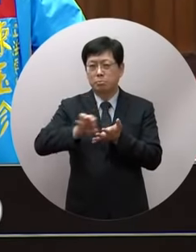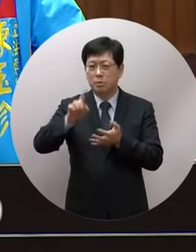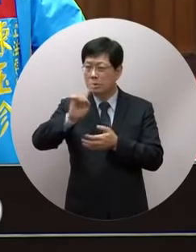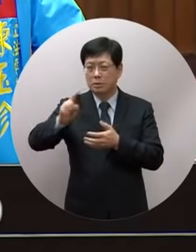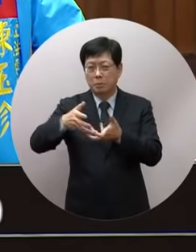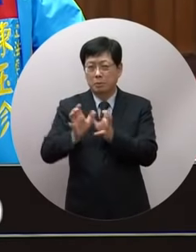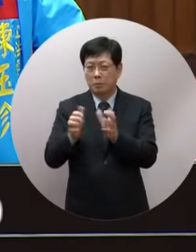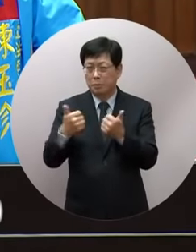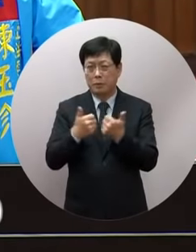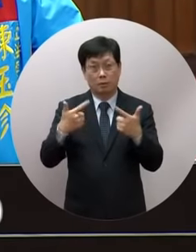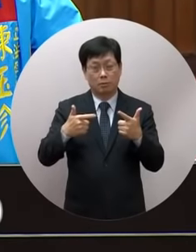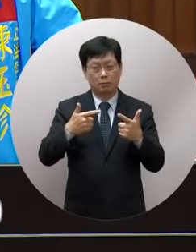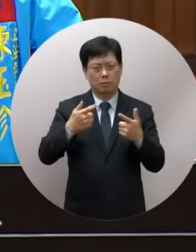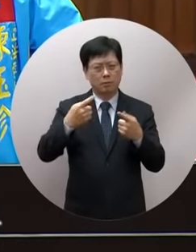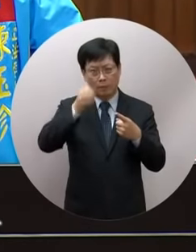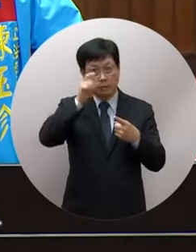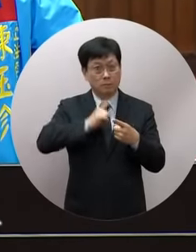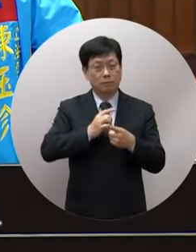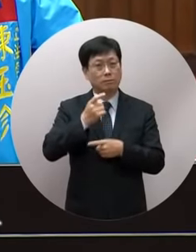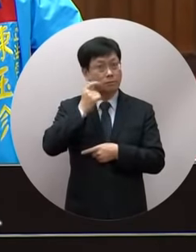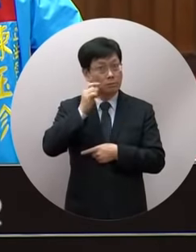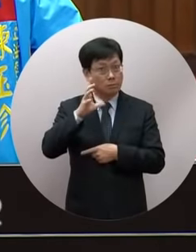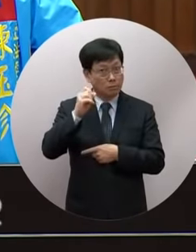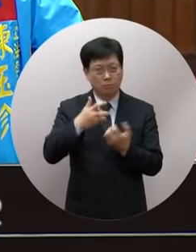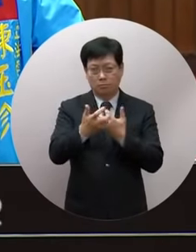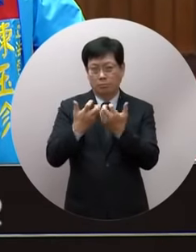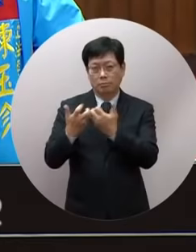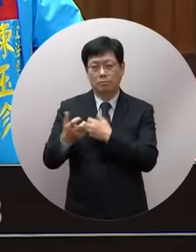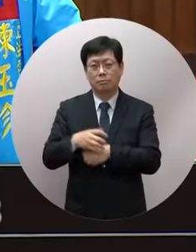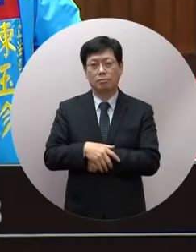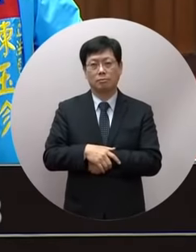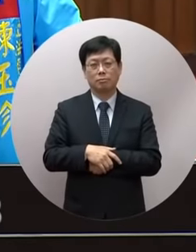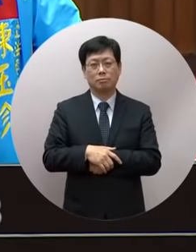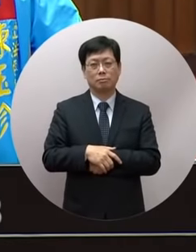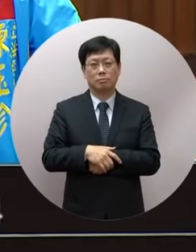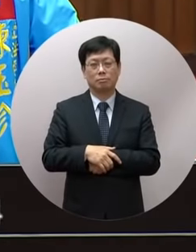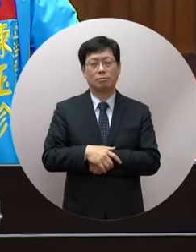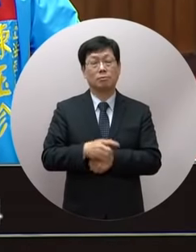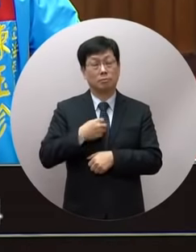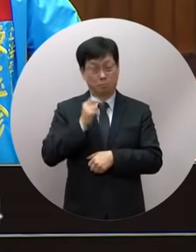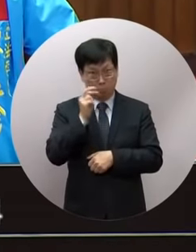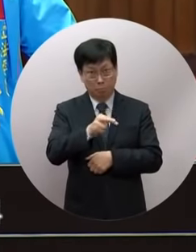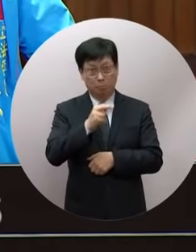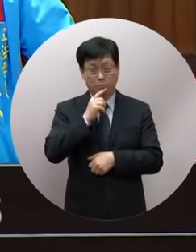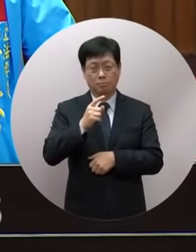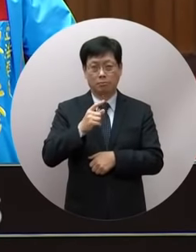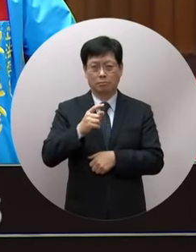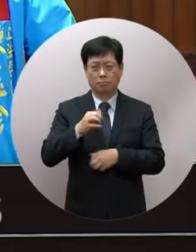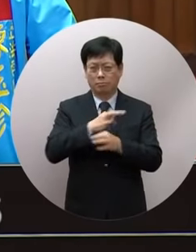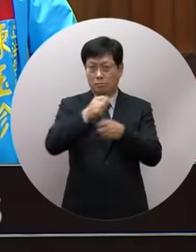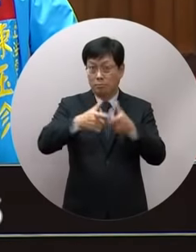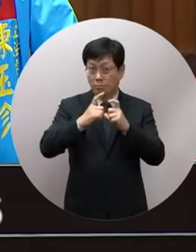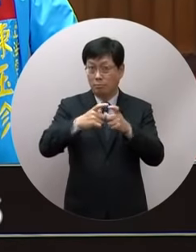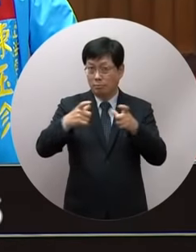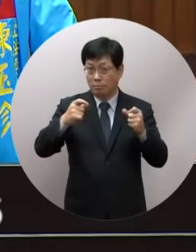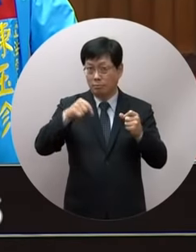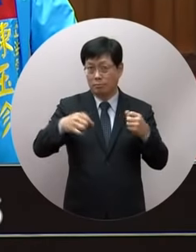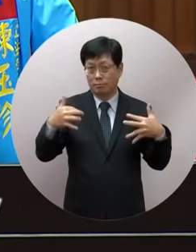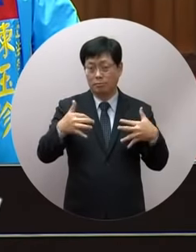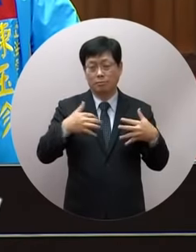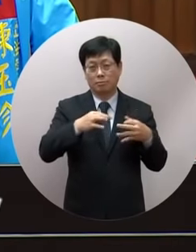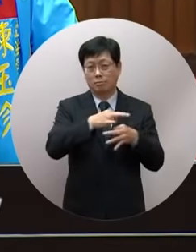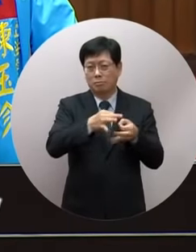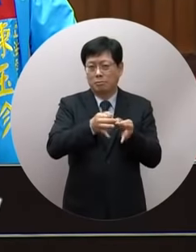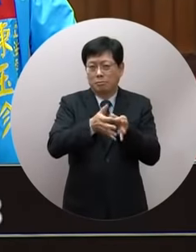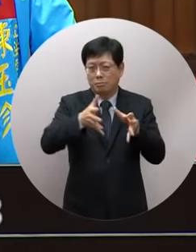哪一个部会，就是要用有没有困难来区分嘛，哈。那我看到振兴券。振兴券的部分，这个经